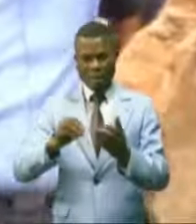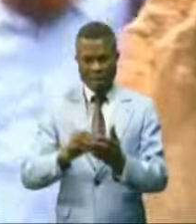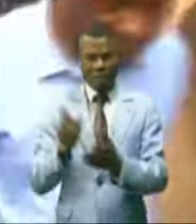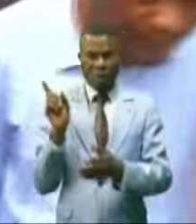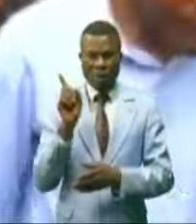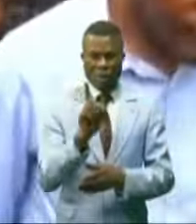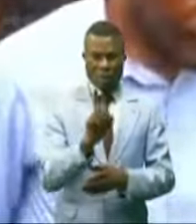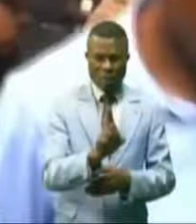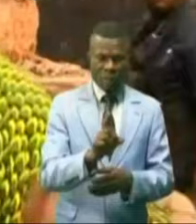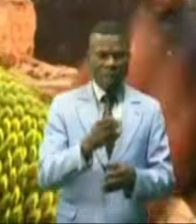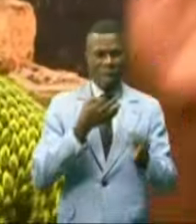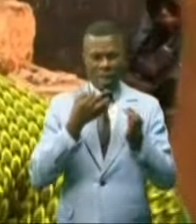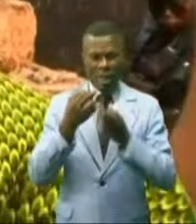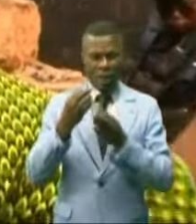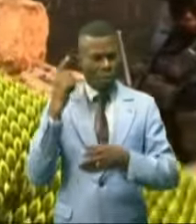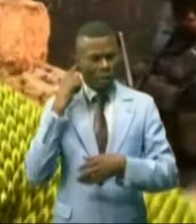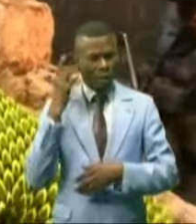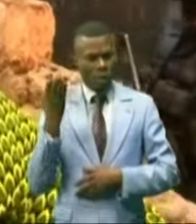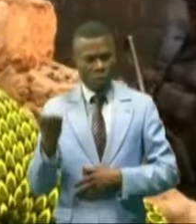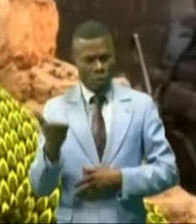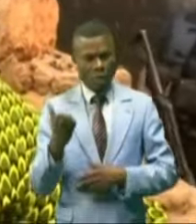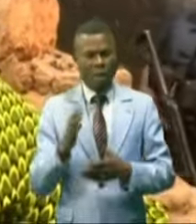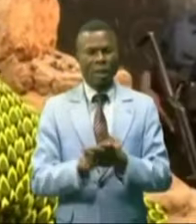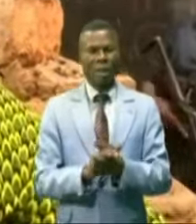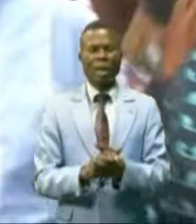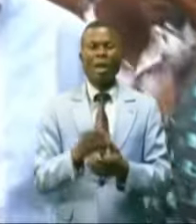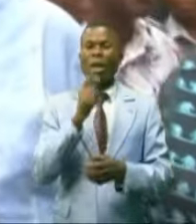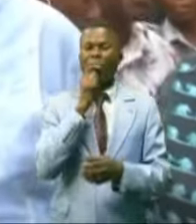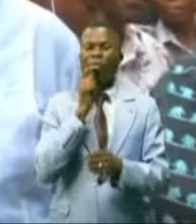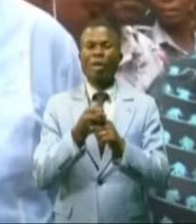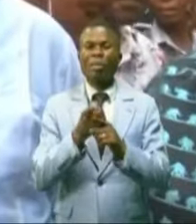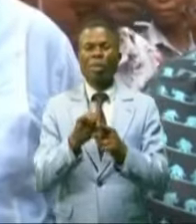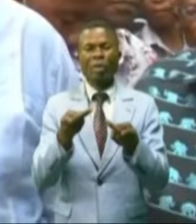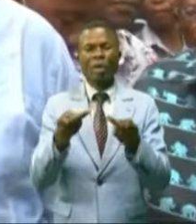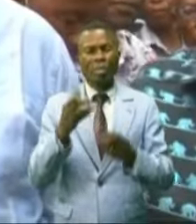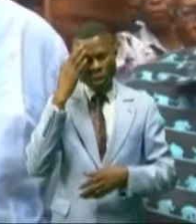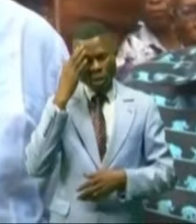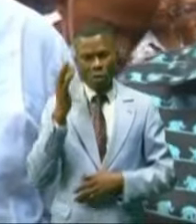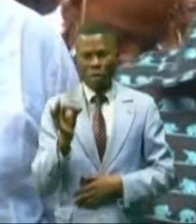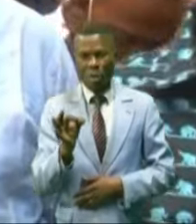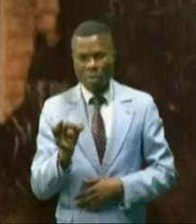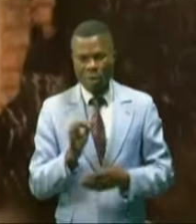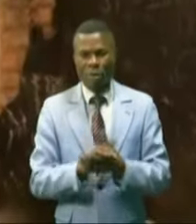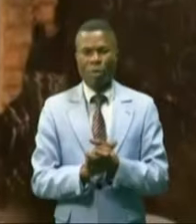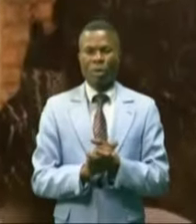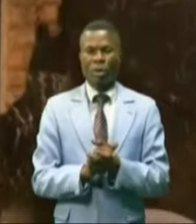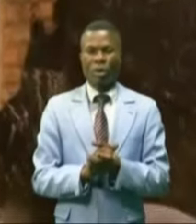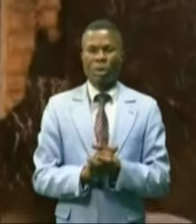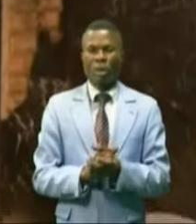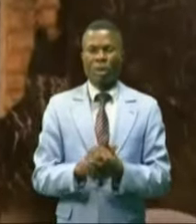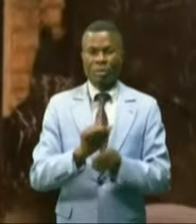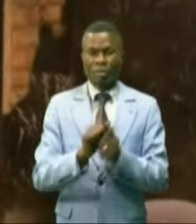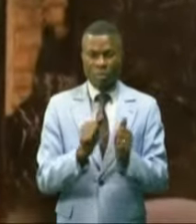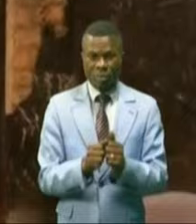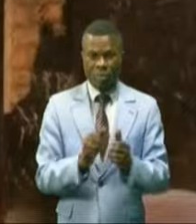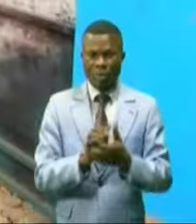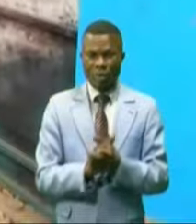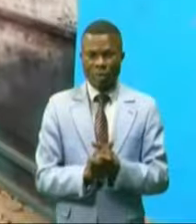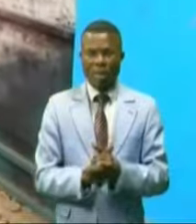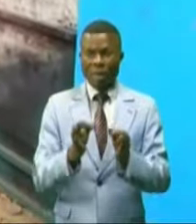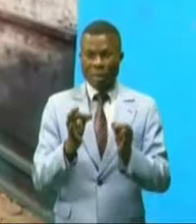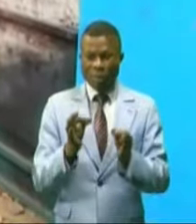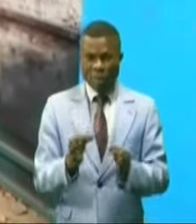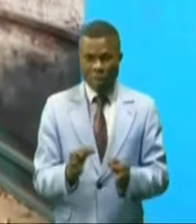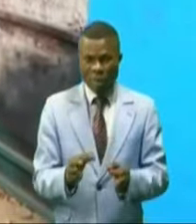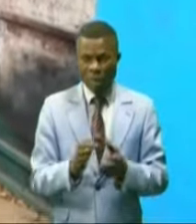Selon les explications données à l'autorité provinciale qu'accompagnait le président de l'Assemblée provinciale du Kasaï central, Daniel Lukusa, et d'autres élus provinciaux,